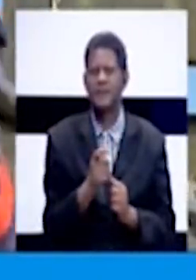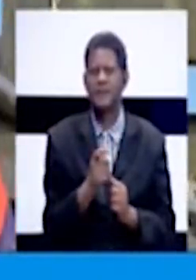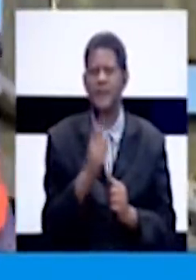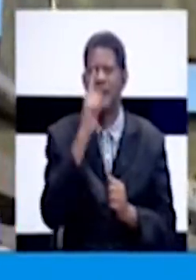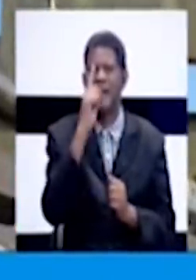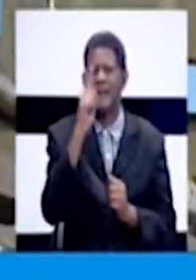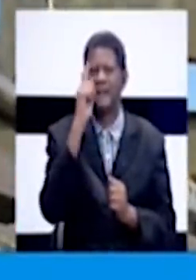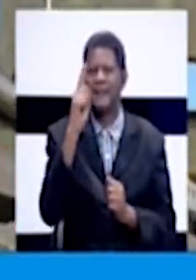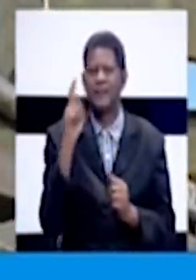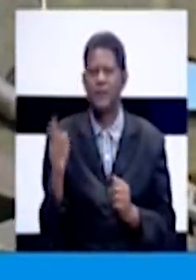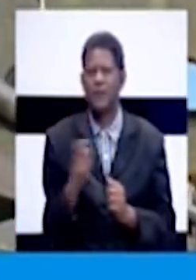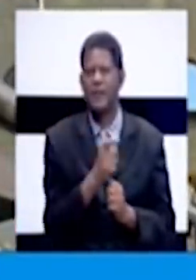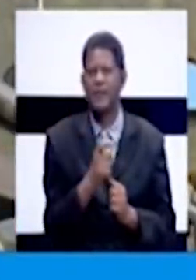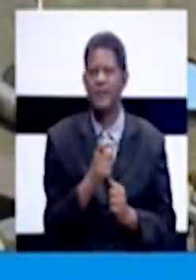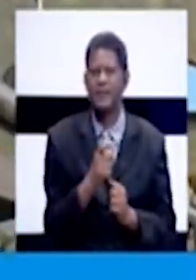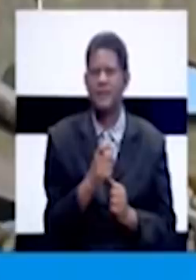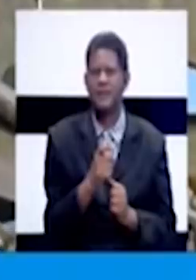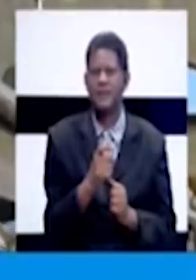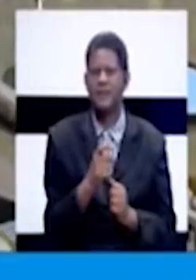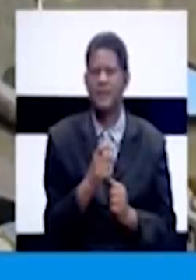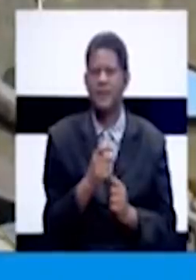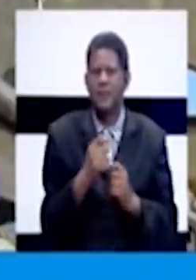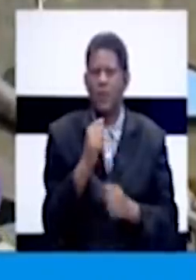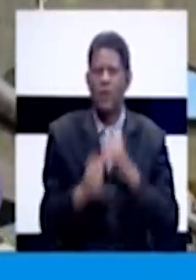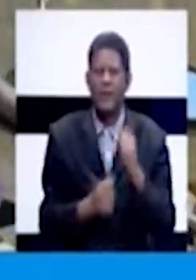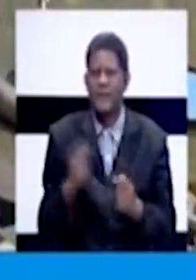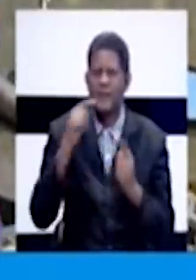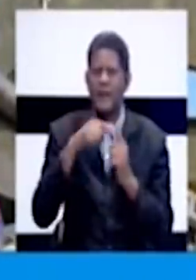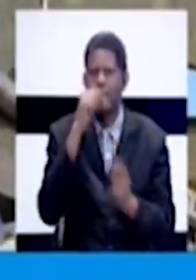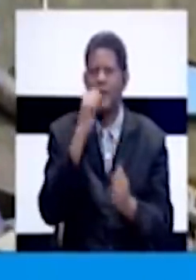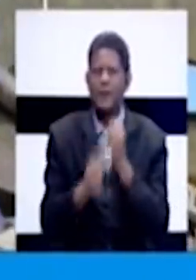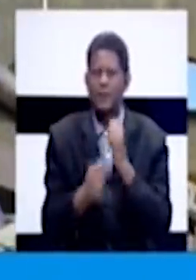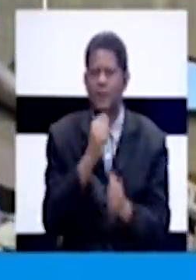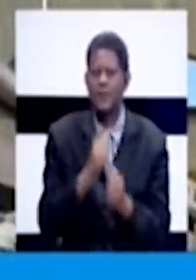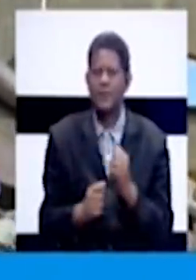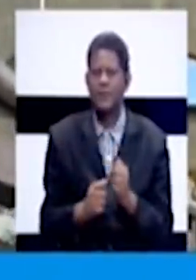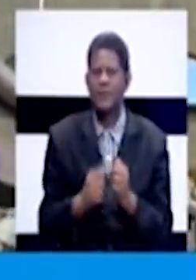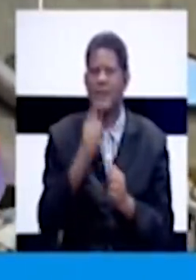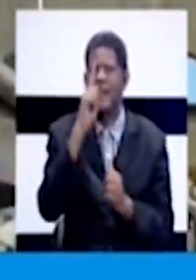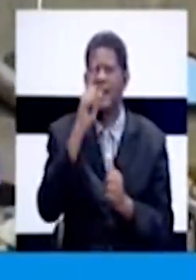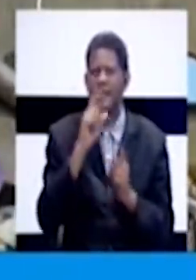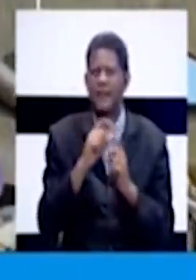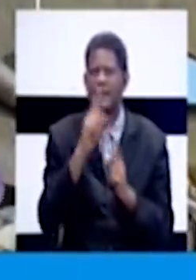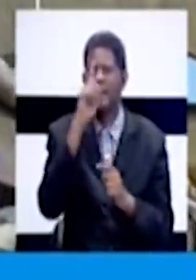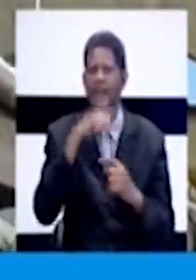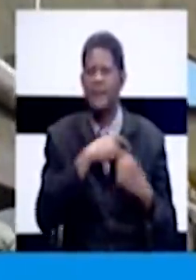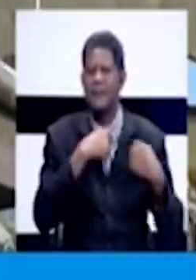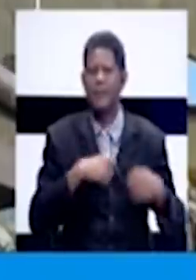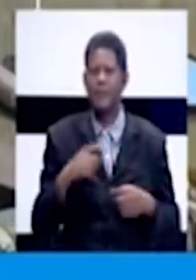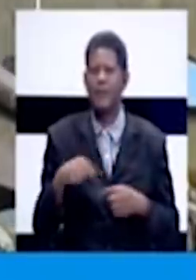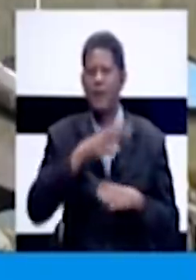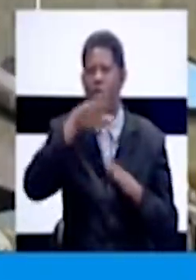حنتن حنتن كوينا شما شما لنا اسكاب النطفو حنتك على الحنت اللي بخوينا